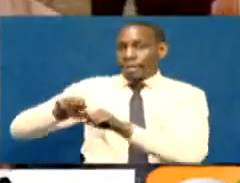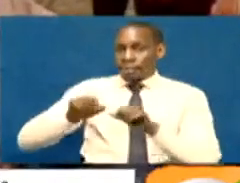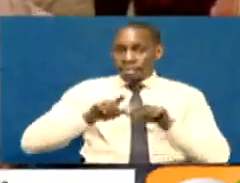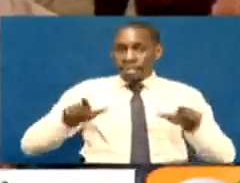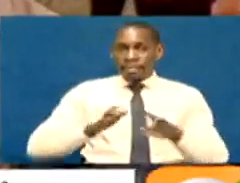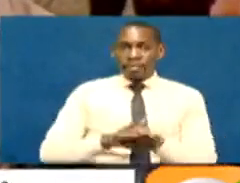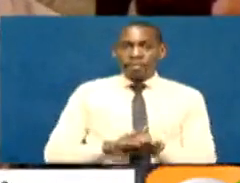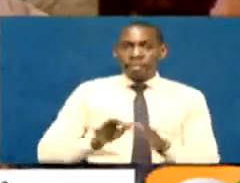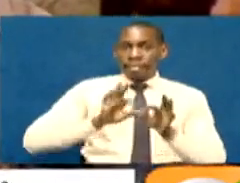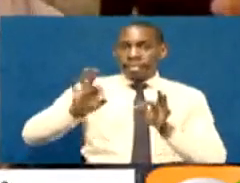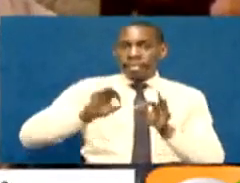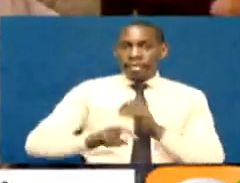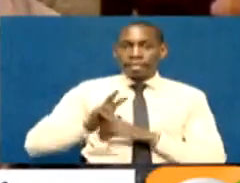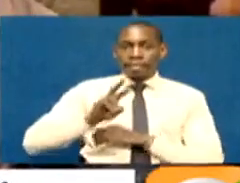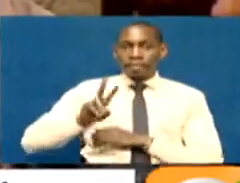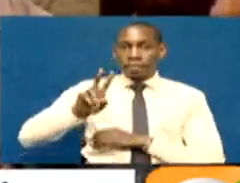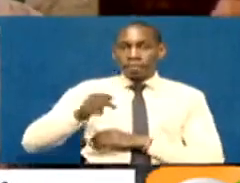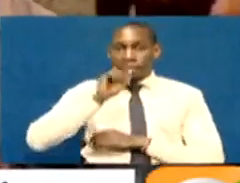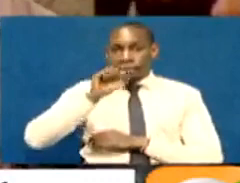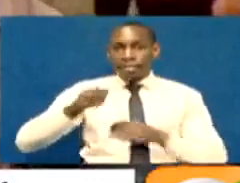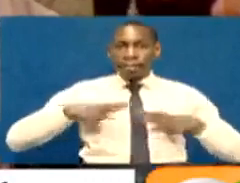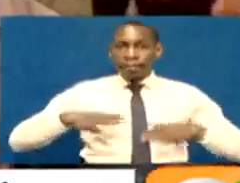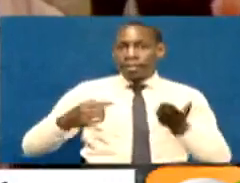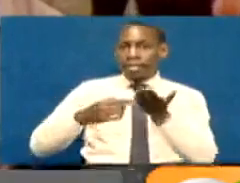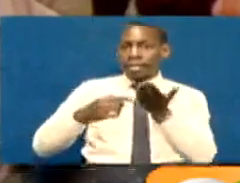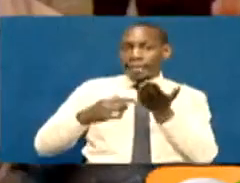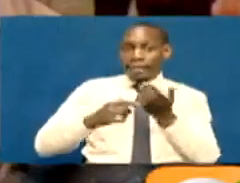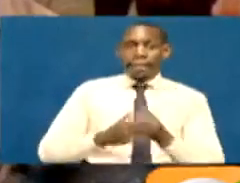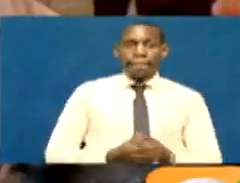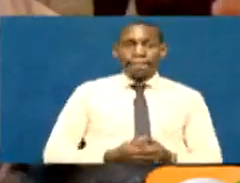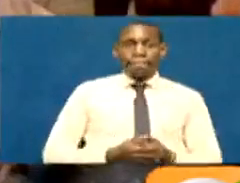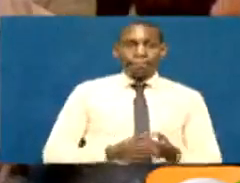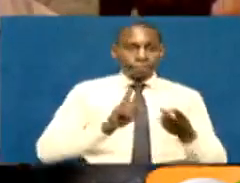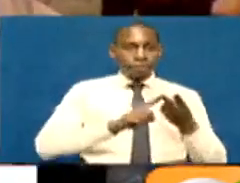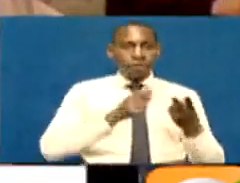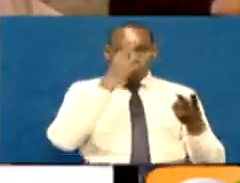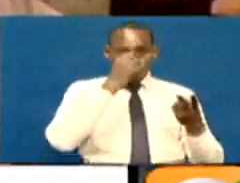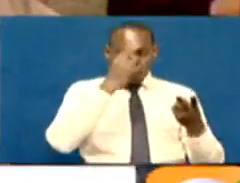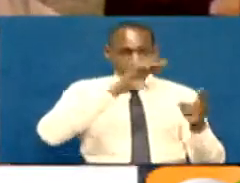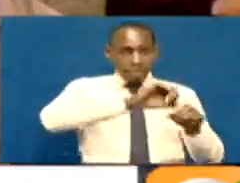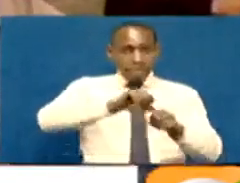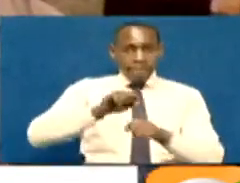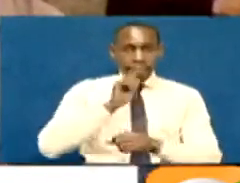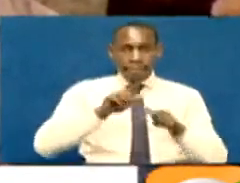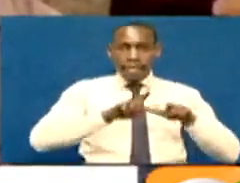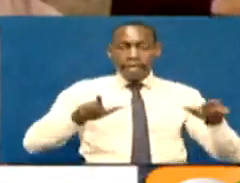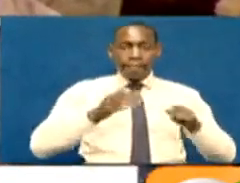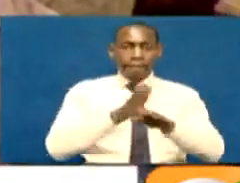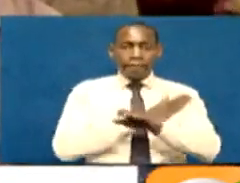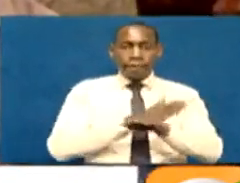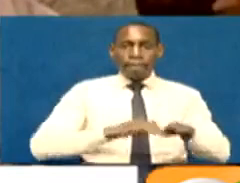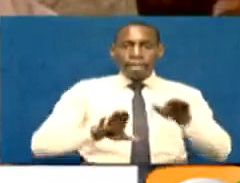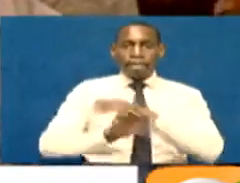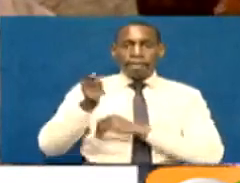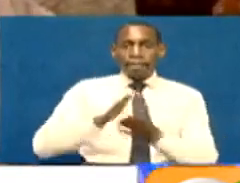shamba 2,500 ya watu wa Taita Taveta. Huko Narok amenyakua shamba ya yule former vice